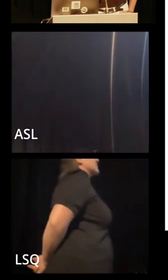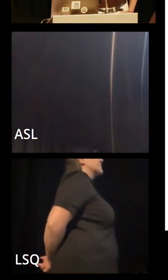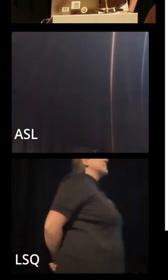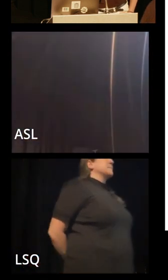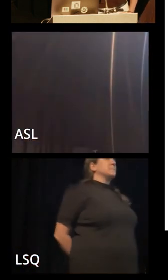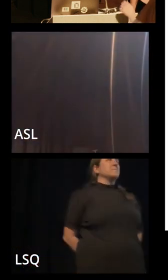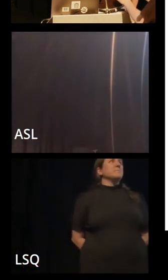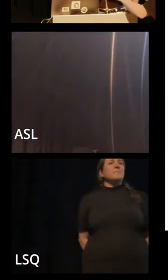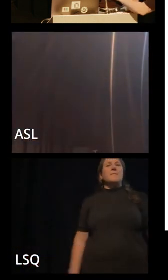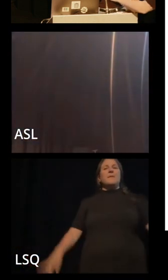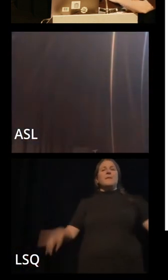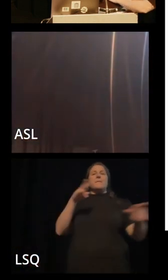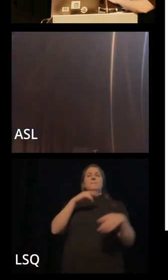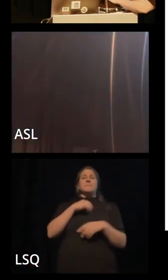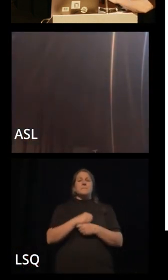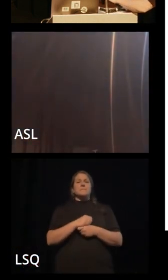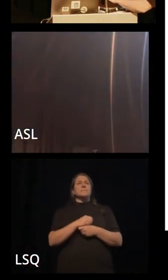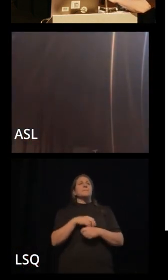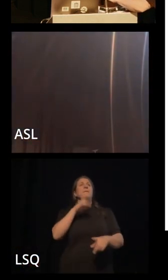perspective locale.